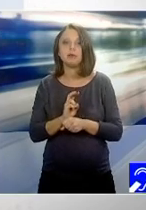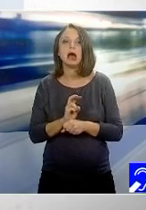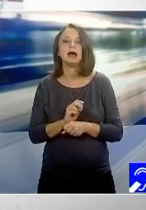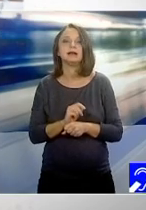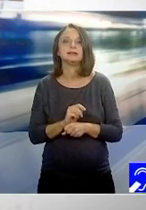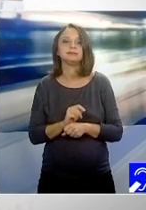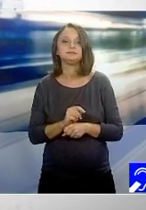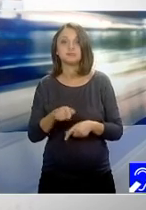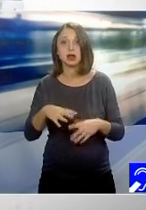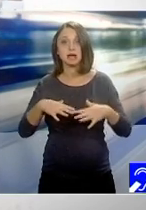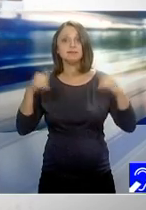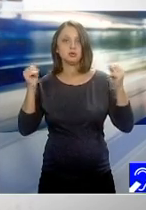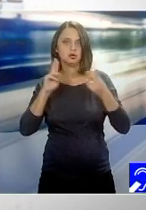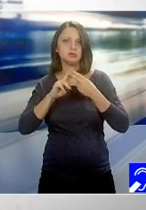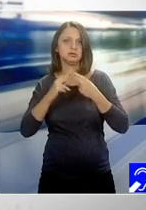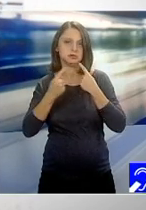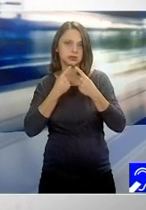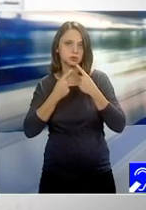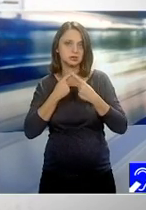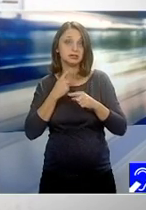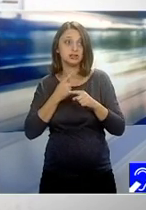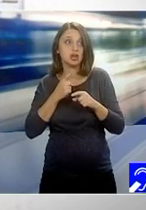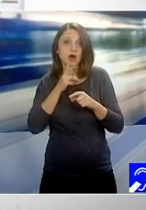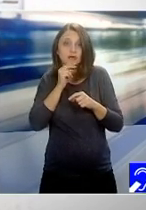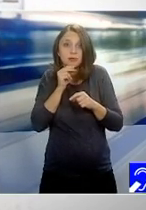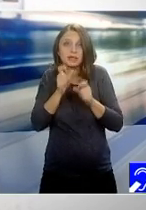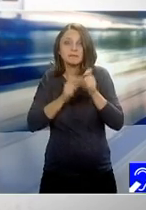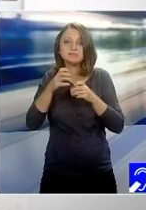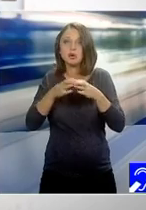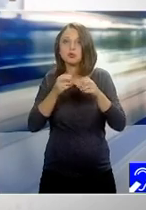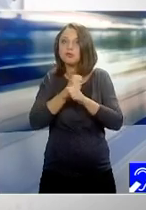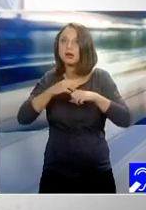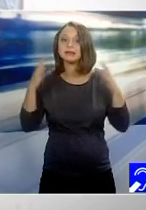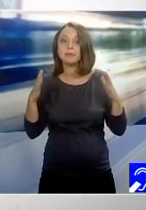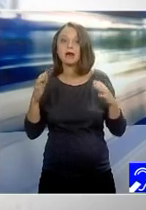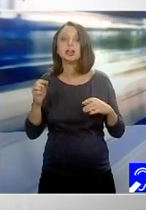sau fără lucrare la simpozion. Deci vorbim totuși de un grup foarte mare și acești copii,